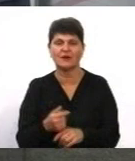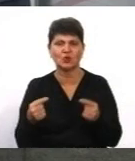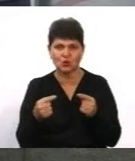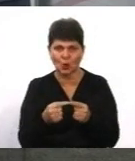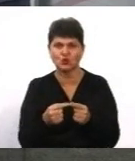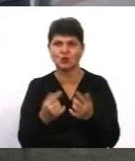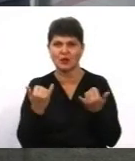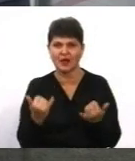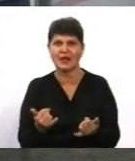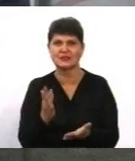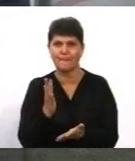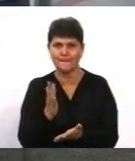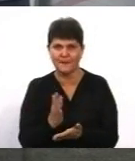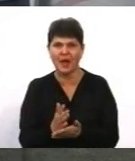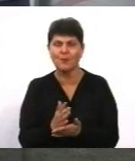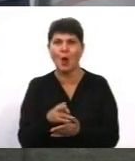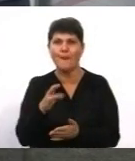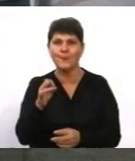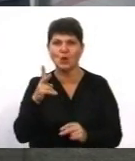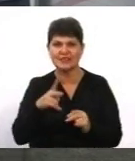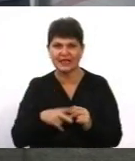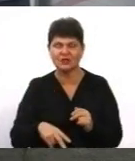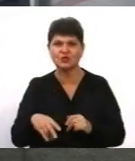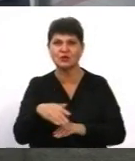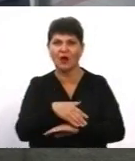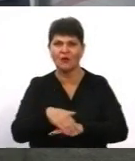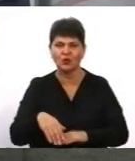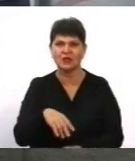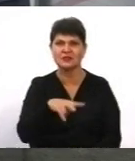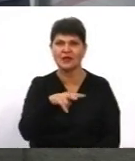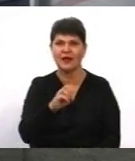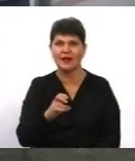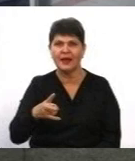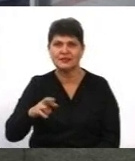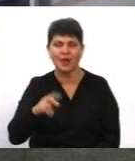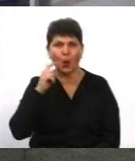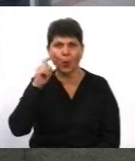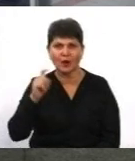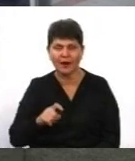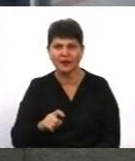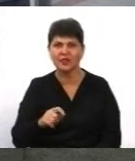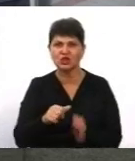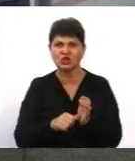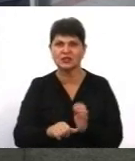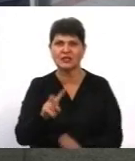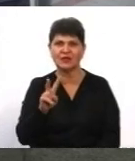ми маємо вже по закінченню вулиці Лесі Українки вже 62 кілометри